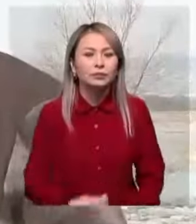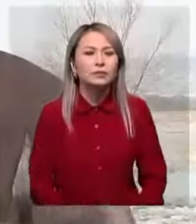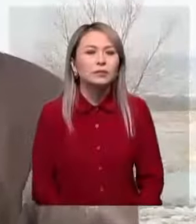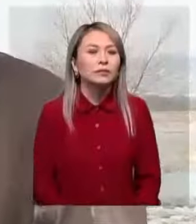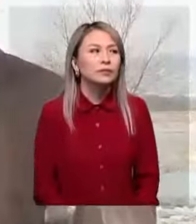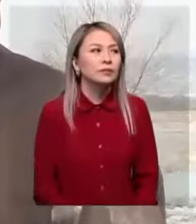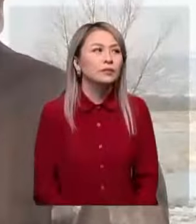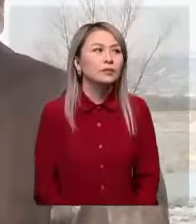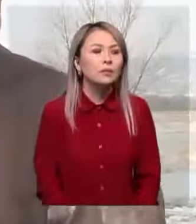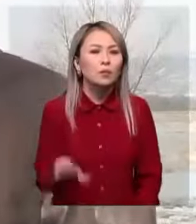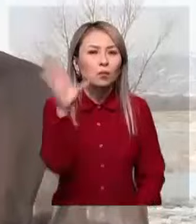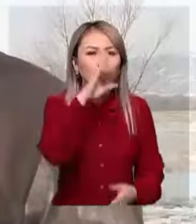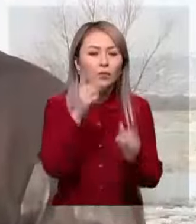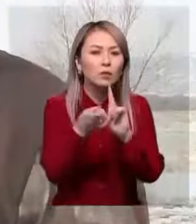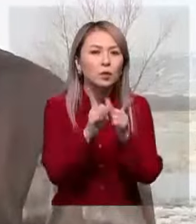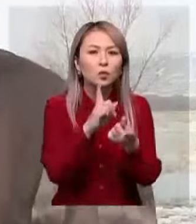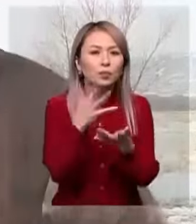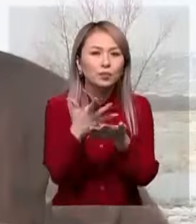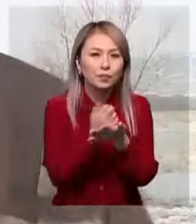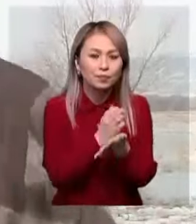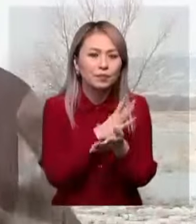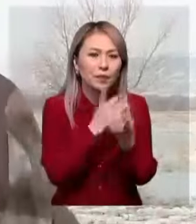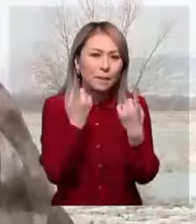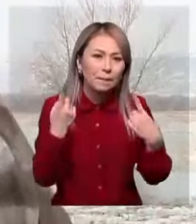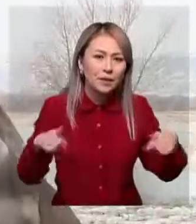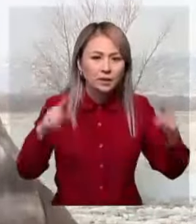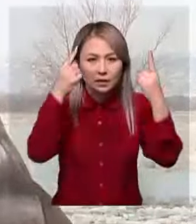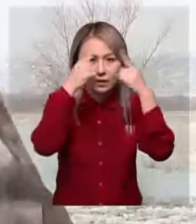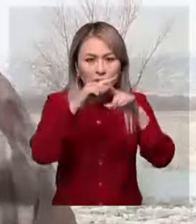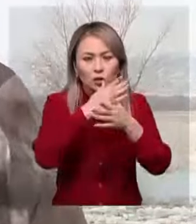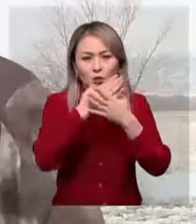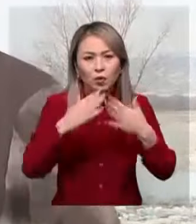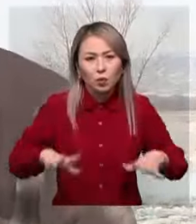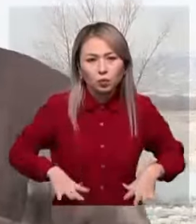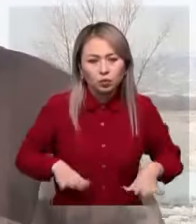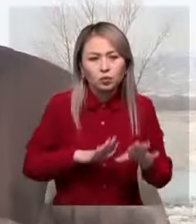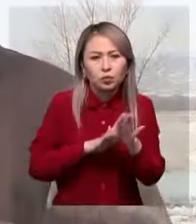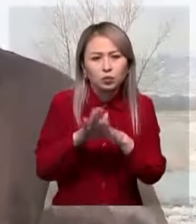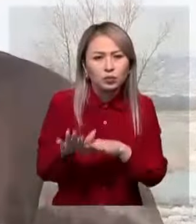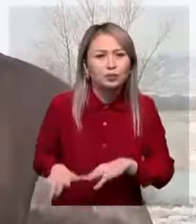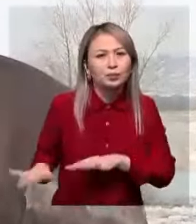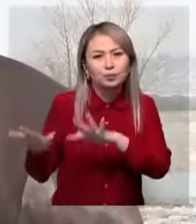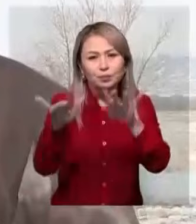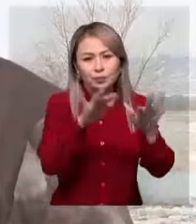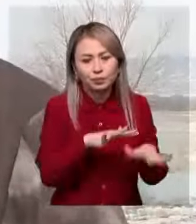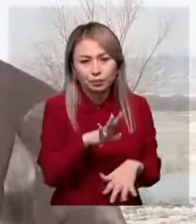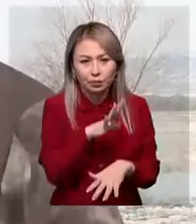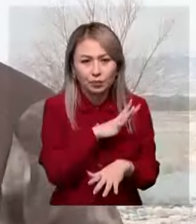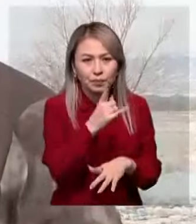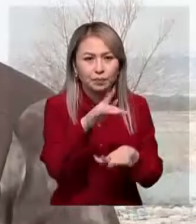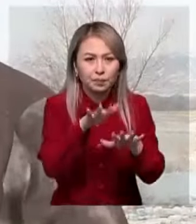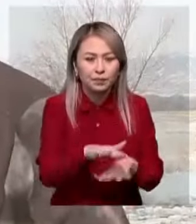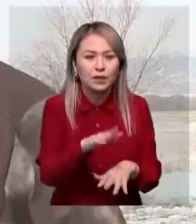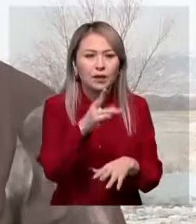мүмкін, өйткені біз бірінші күні осыны анықтау үшін атпен, басқа техника жүрмейді, атпен барып толық аралап шықтық. Бір жерде